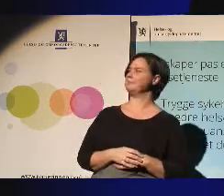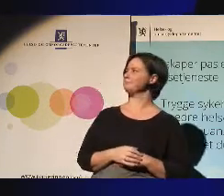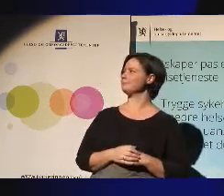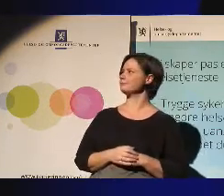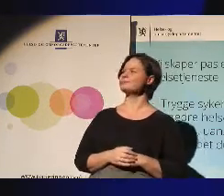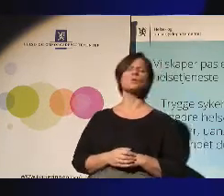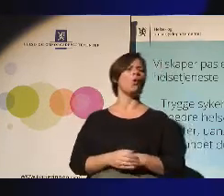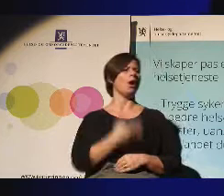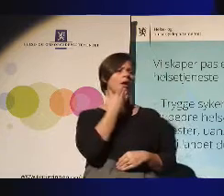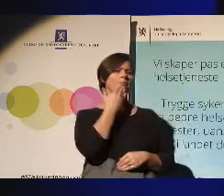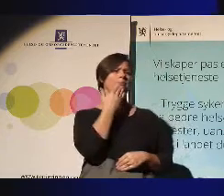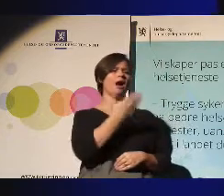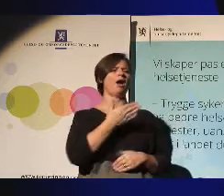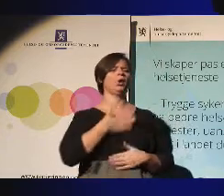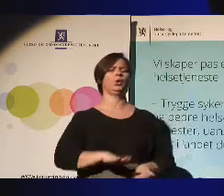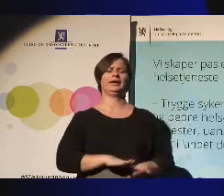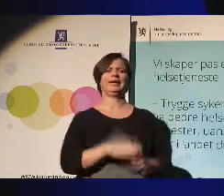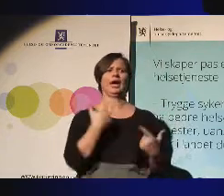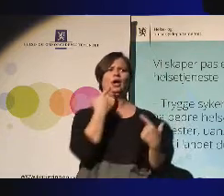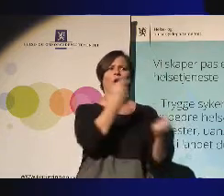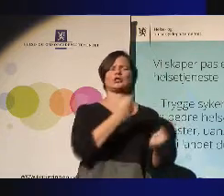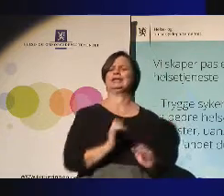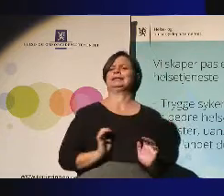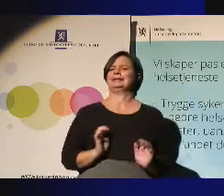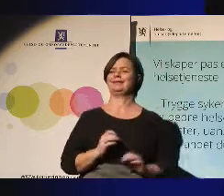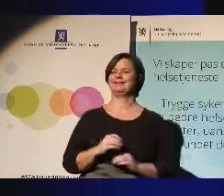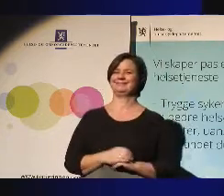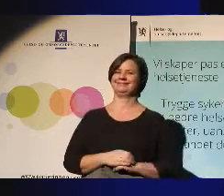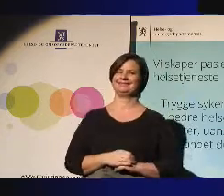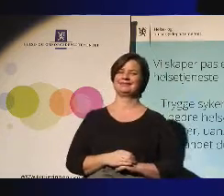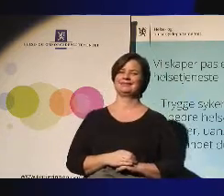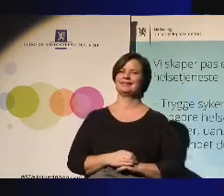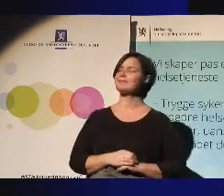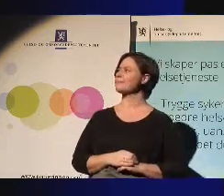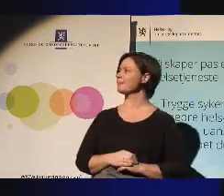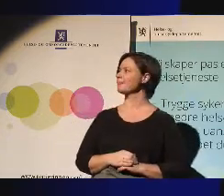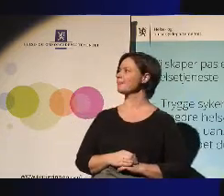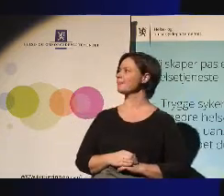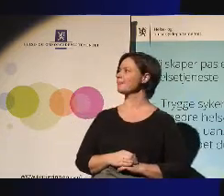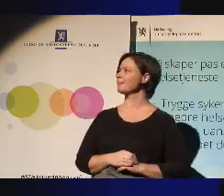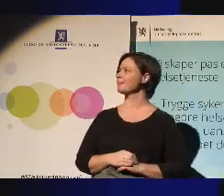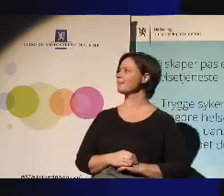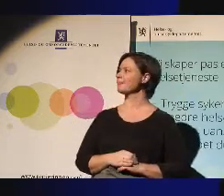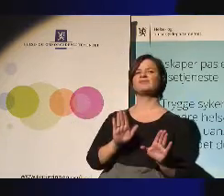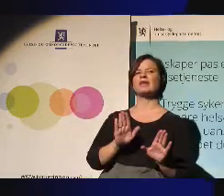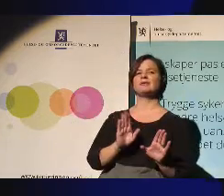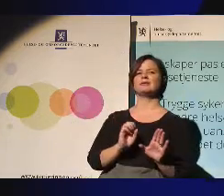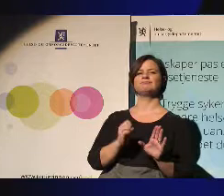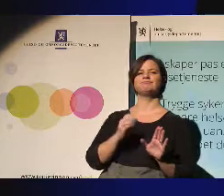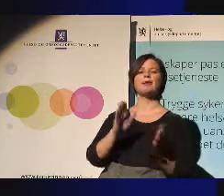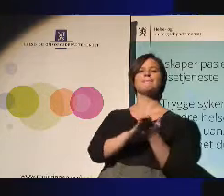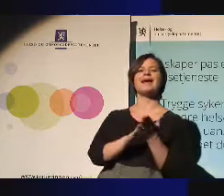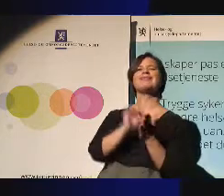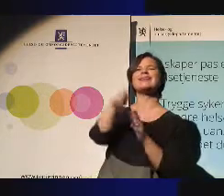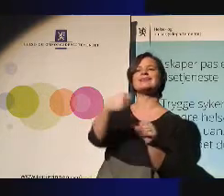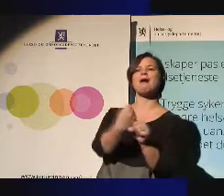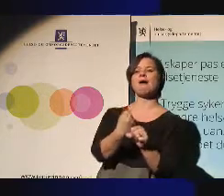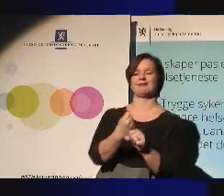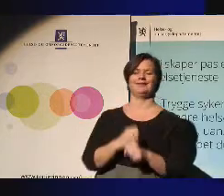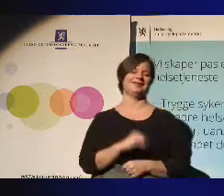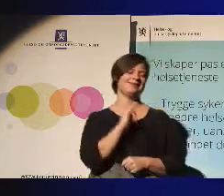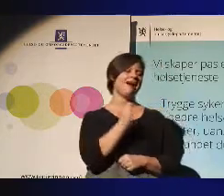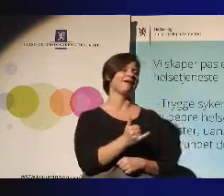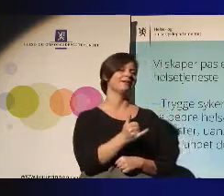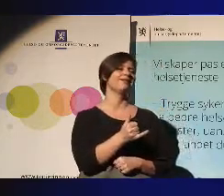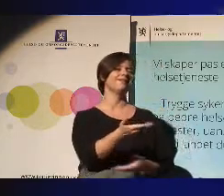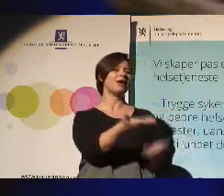No, it's good. That's good for you. That's good. I will adjust my slides for next time. Yes. Okay. So welcome back. All right. Thank you.